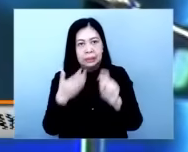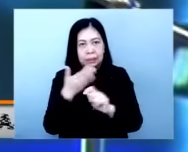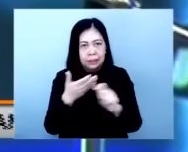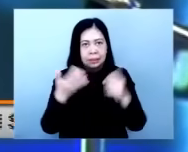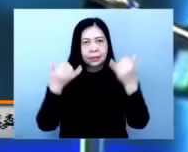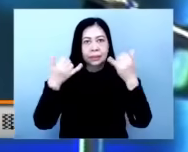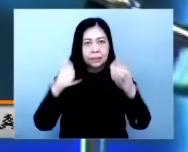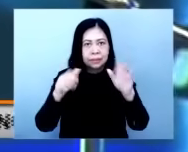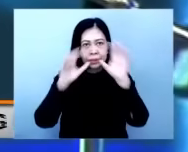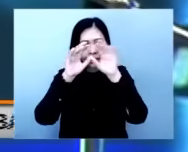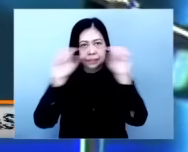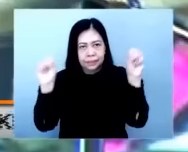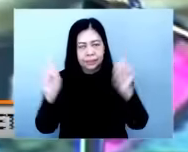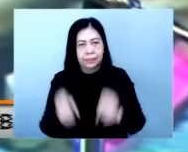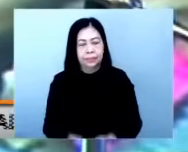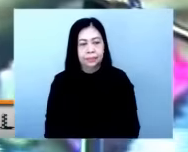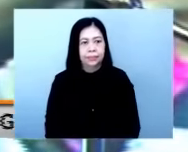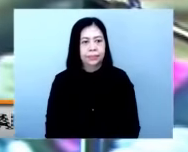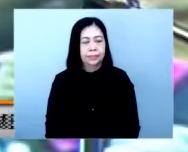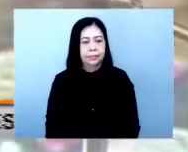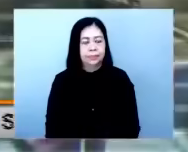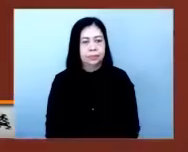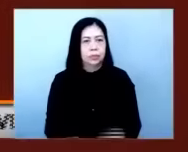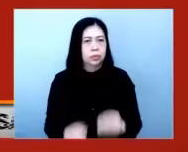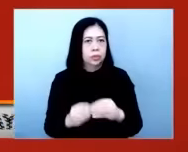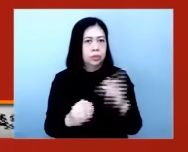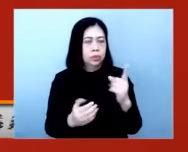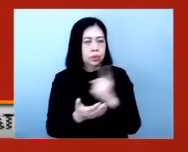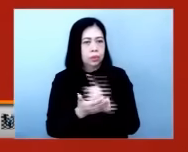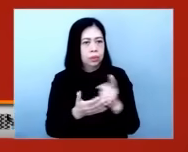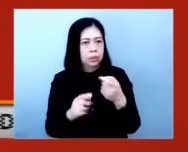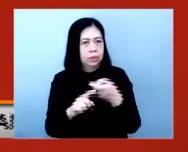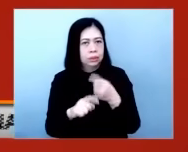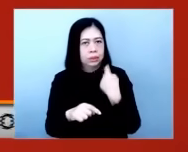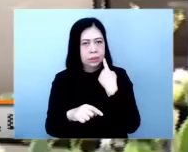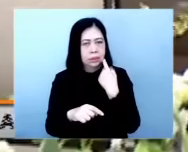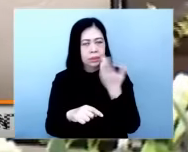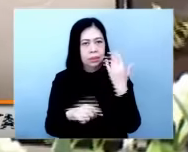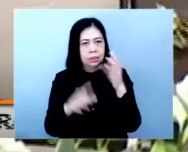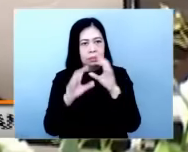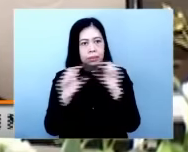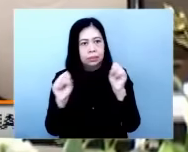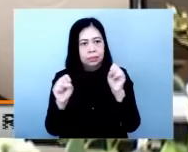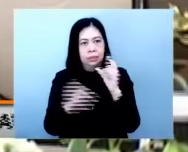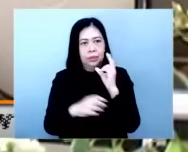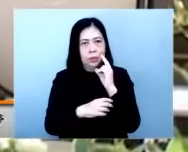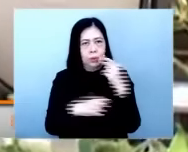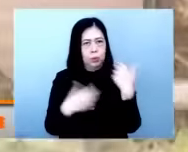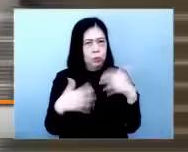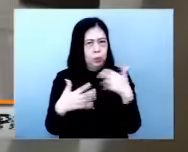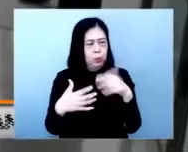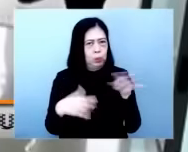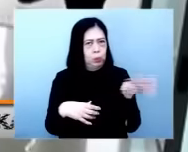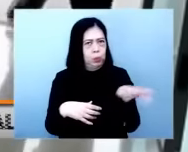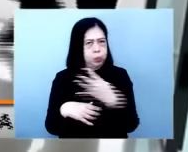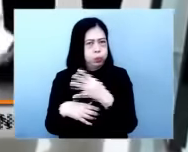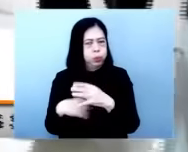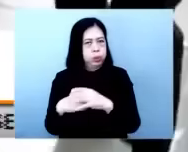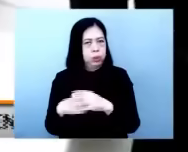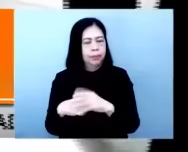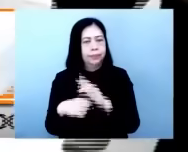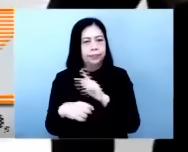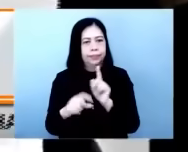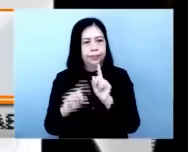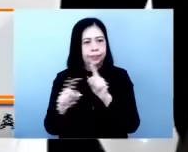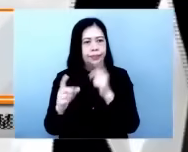presidente. Higit isang linggo mula ng bitawan ni dating Pangulong Duterte ang maiinit na pahayag na yan, personal na bumisita